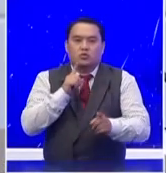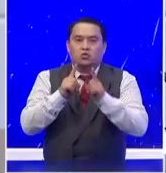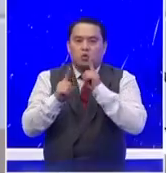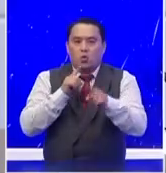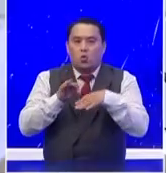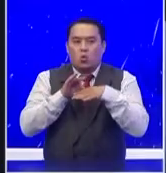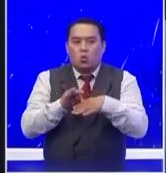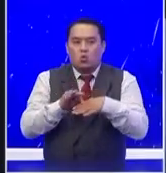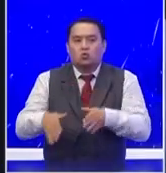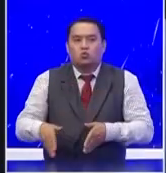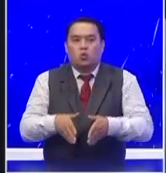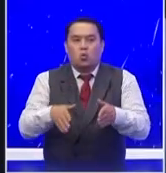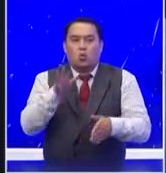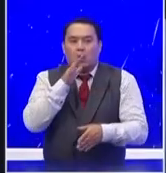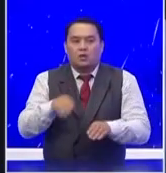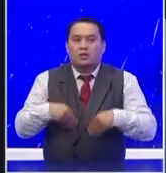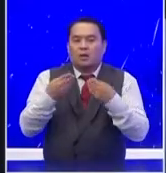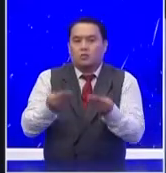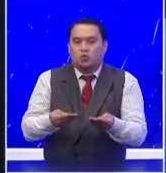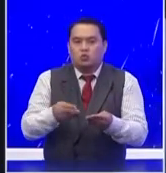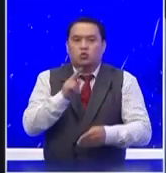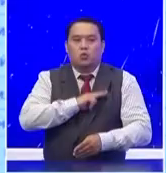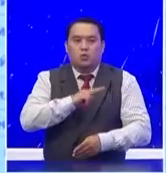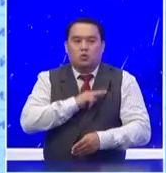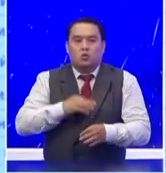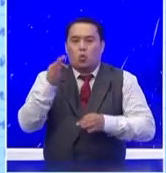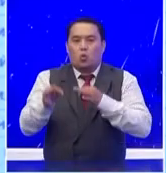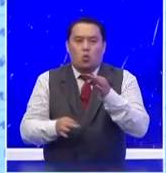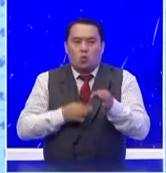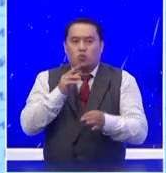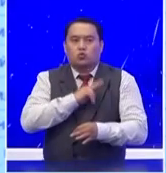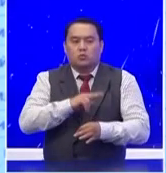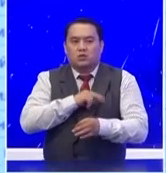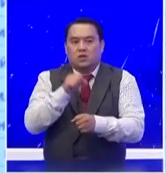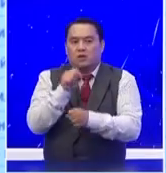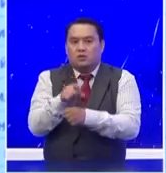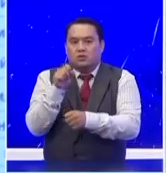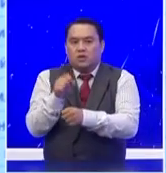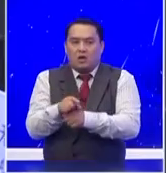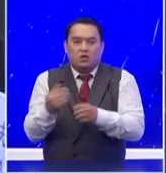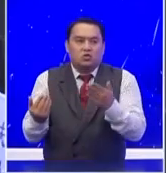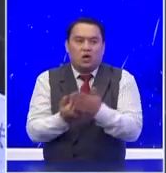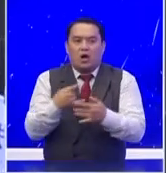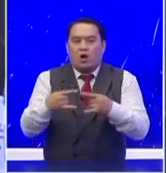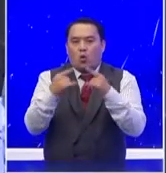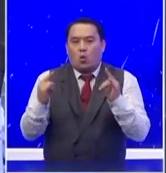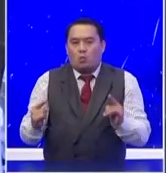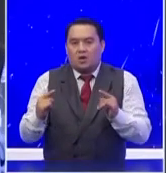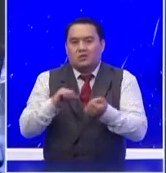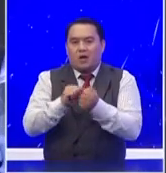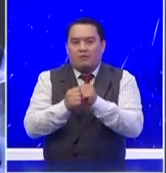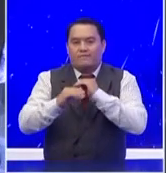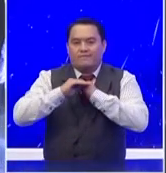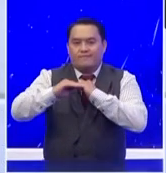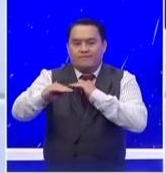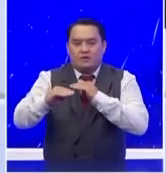Халық көп күткен жолдың уақытылы тапсырылуы үшін жұмысшылар күні-түні жұмыс істеу керектігін міндеттеді. Жаңа көпірді, асфальттың барлығы